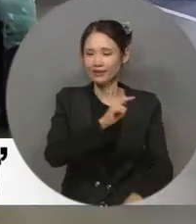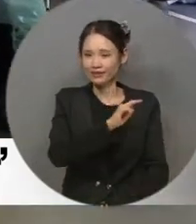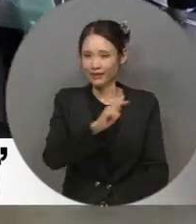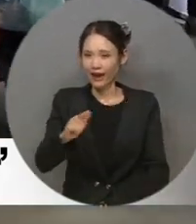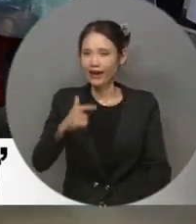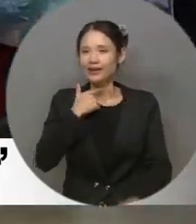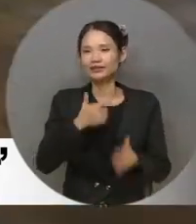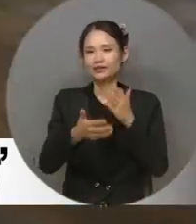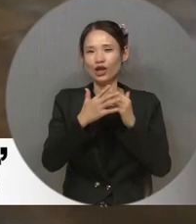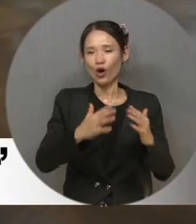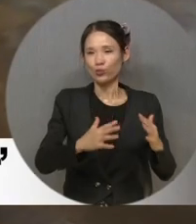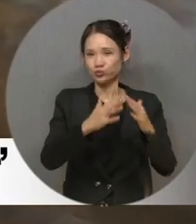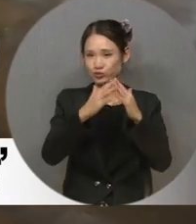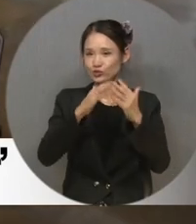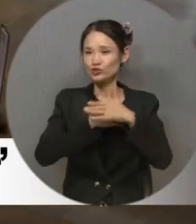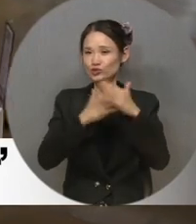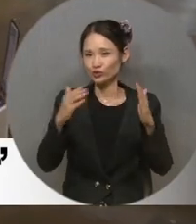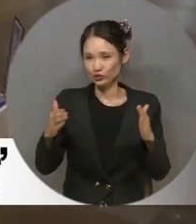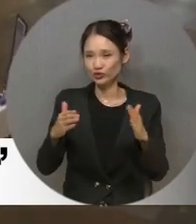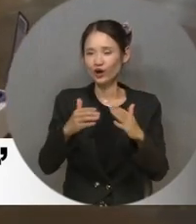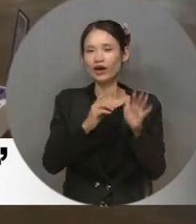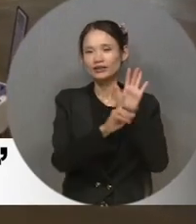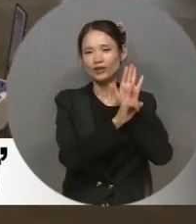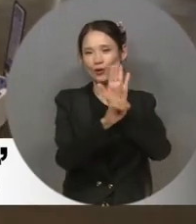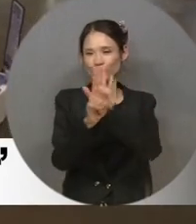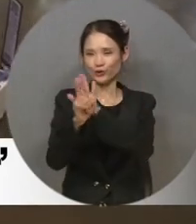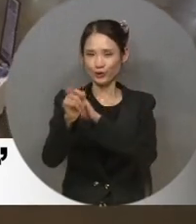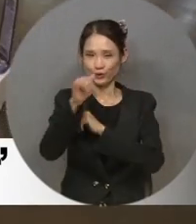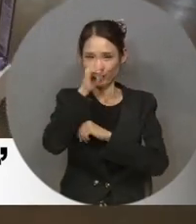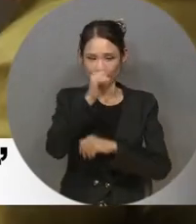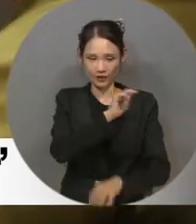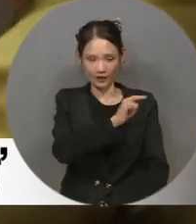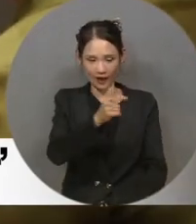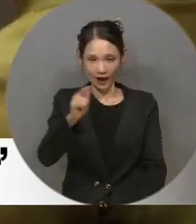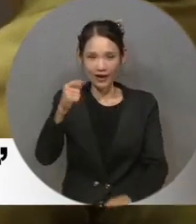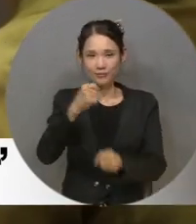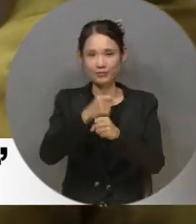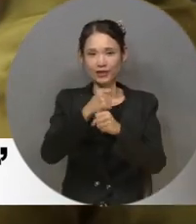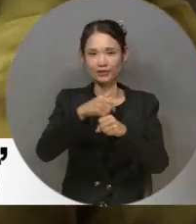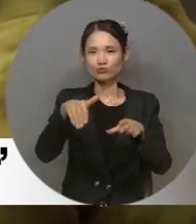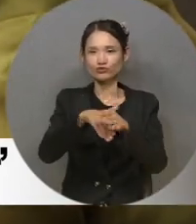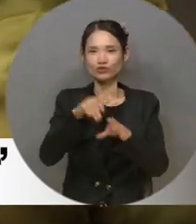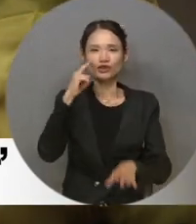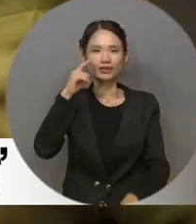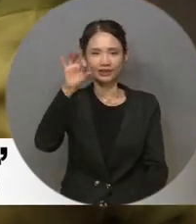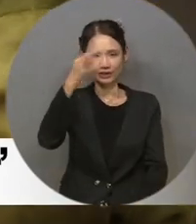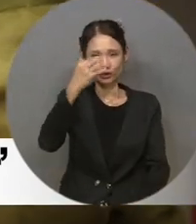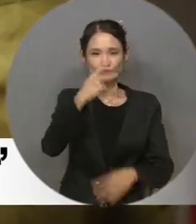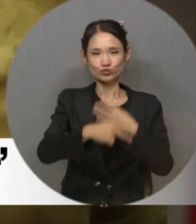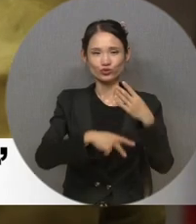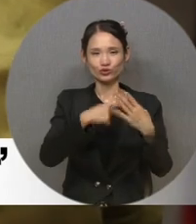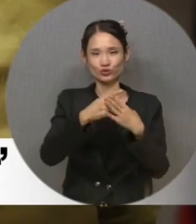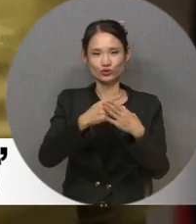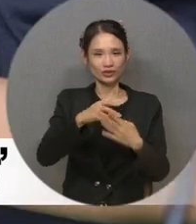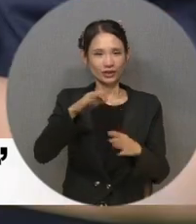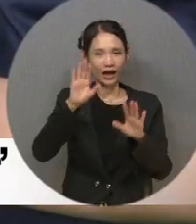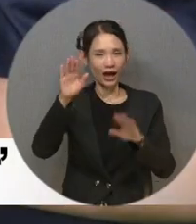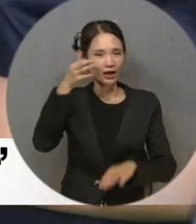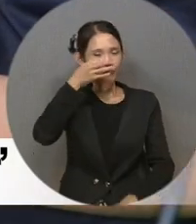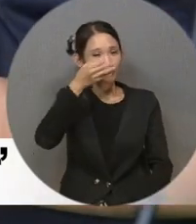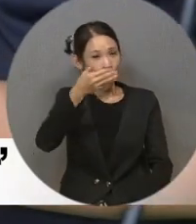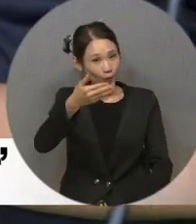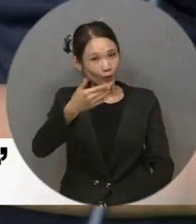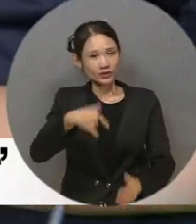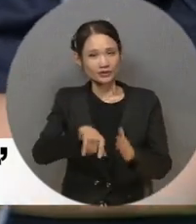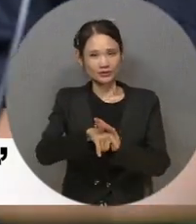부스와 전시도 마련됐습니다. 행사를 다채롭게 만드는 문화예술 프로그램을 비롯해 앞으로 선보이게 될